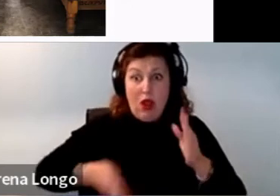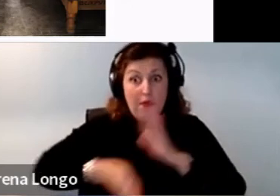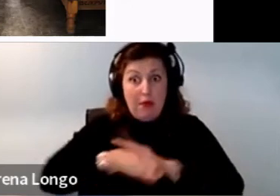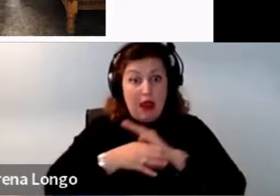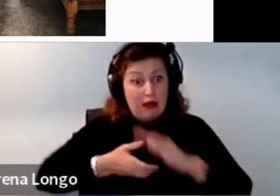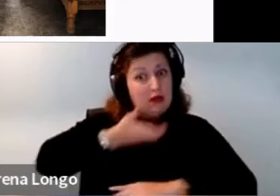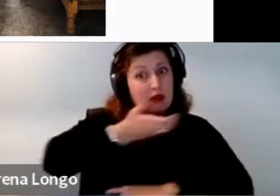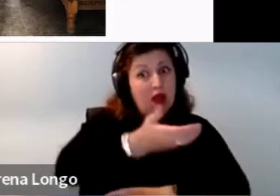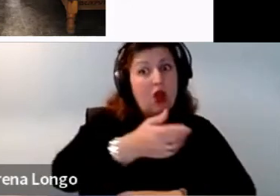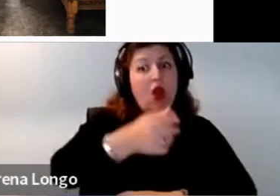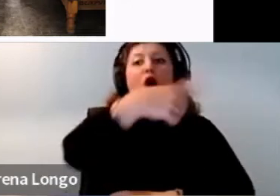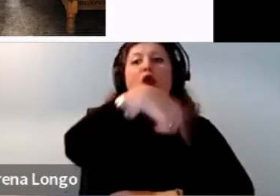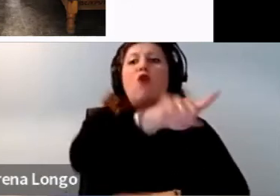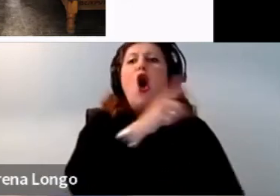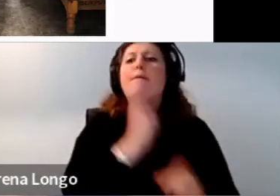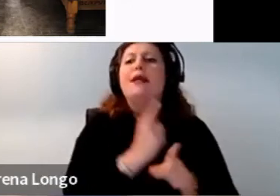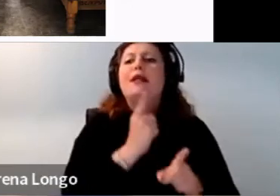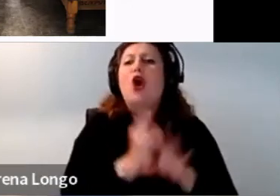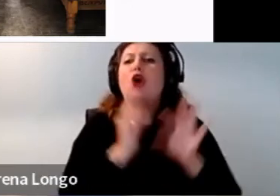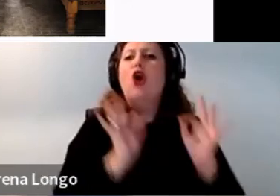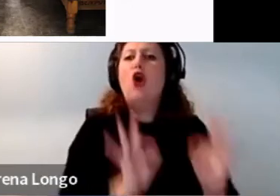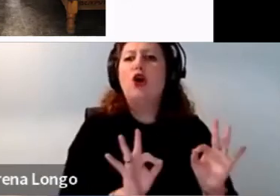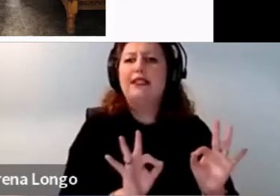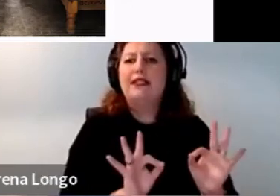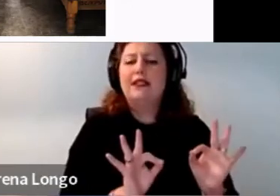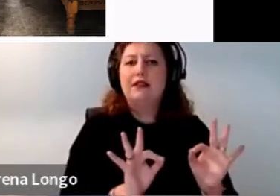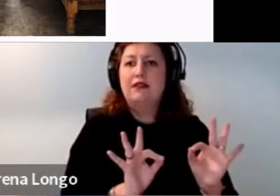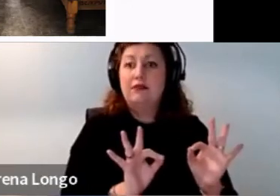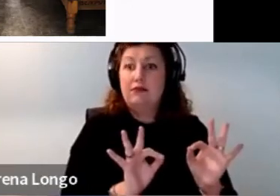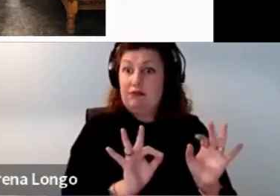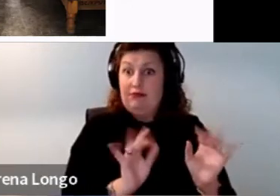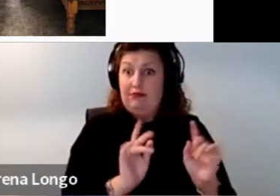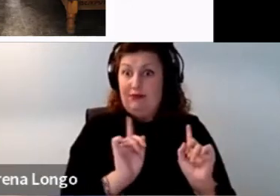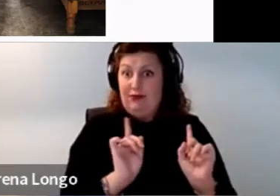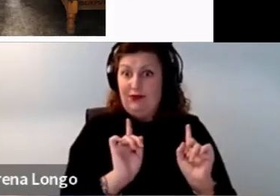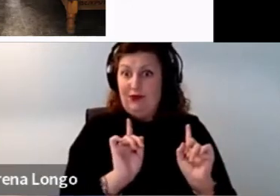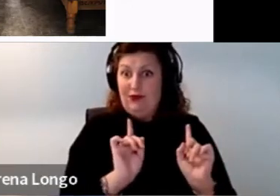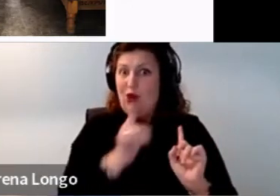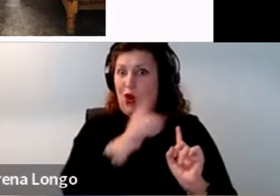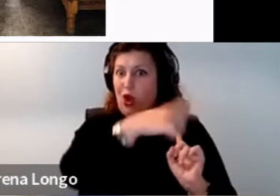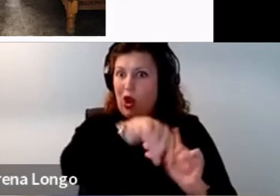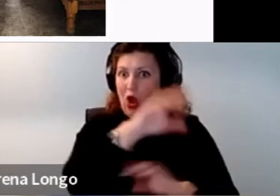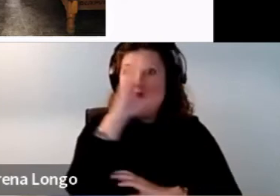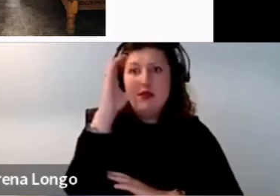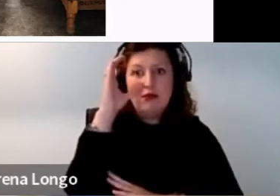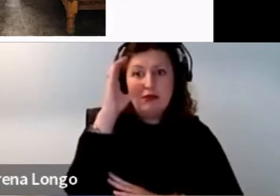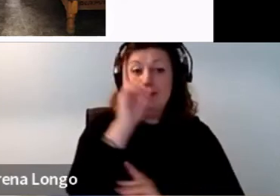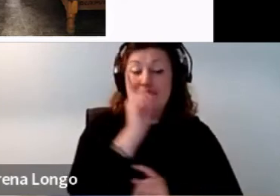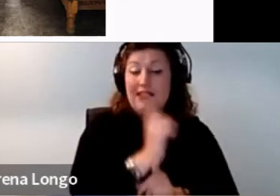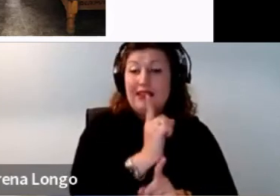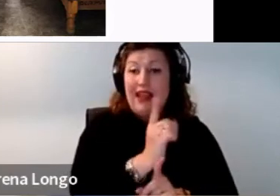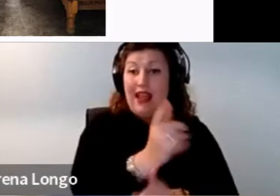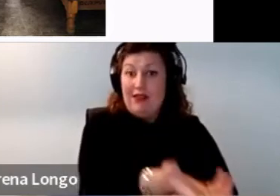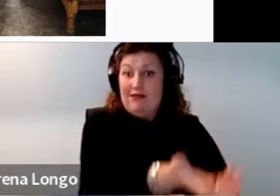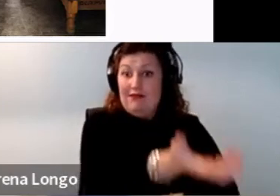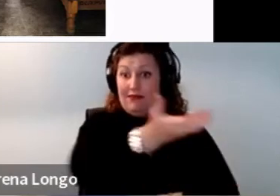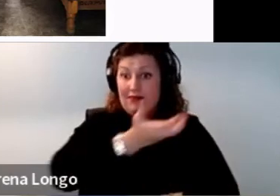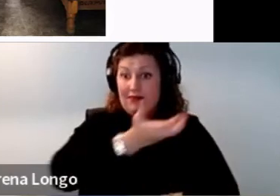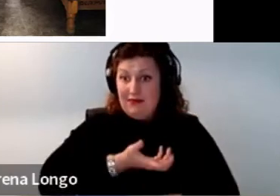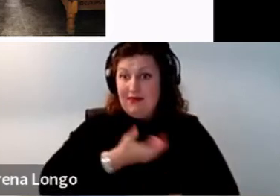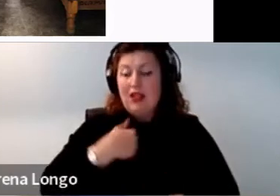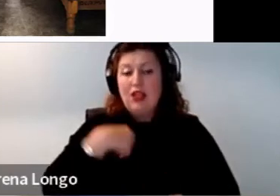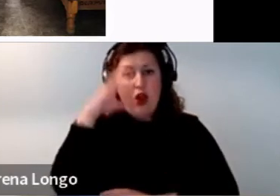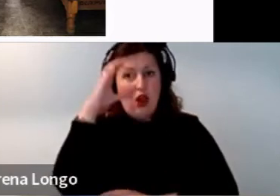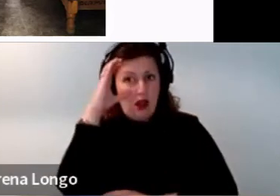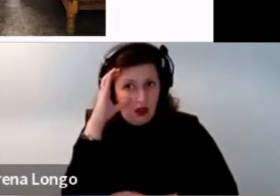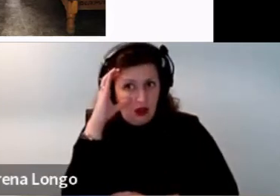dire voi avete bisogno di questo. Ed è stato un processo molto interessante di scambio,